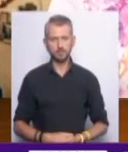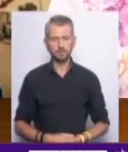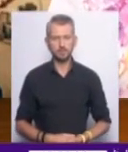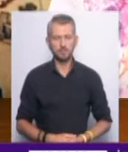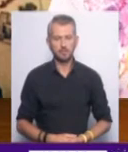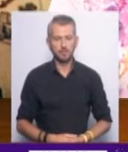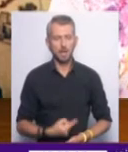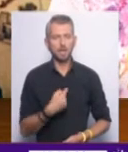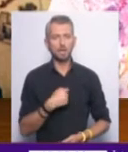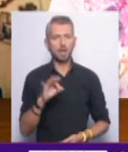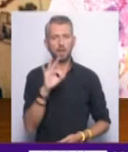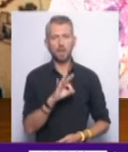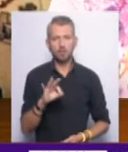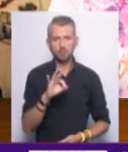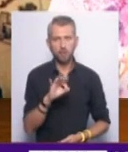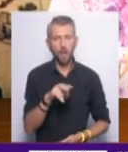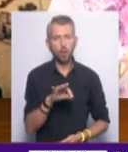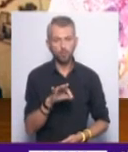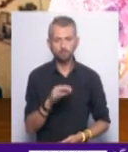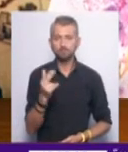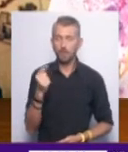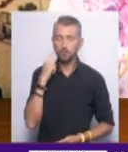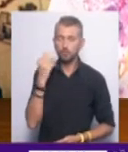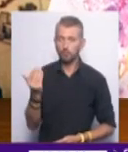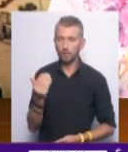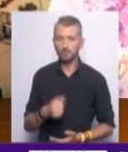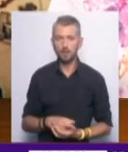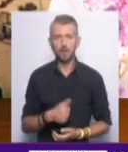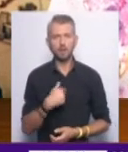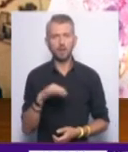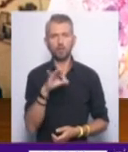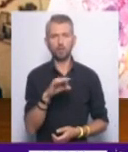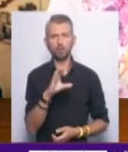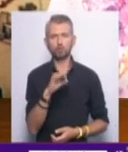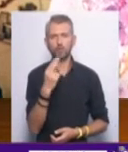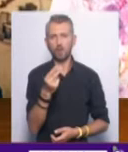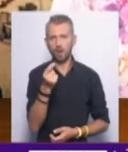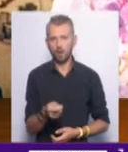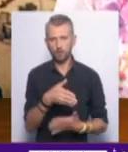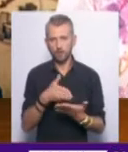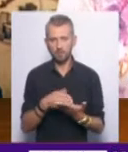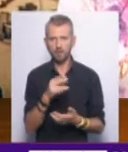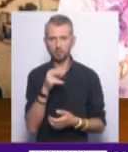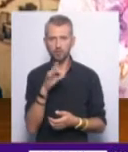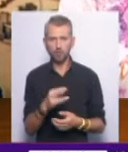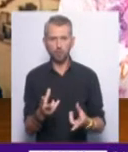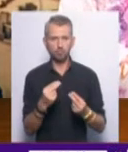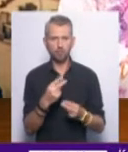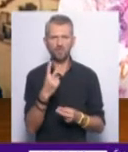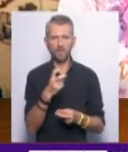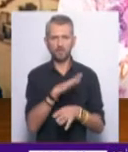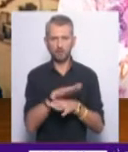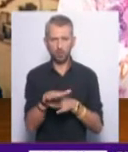день. Я насчет... Алло. Так, чуємо вас, говорить. Я насчет соціального хліба. Кличко там обіцяв 200 кіосків